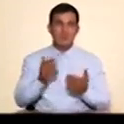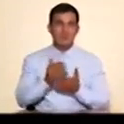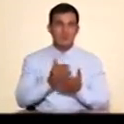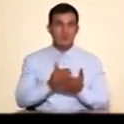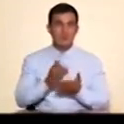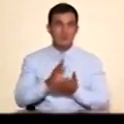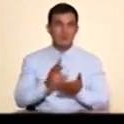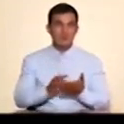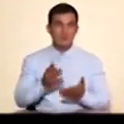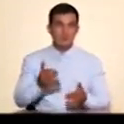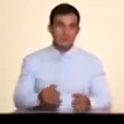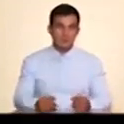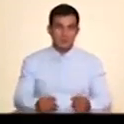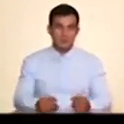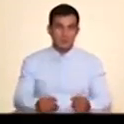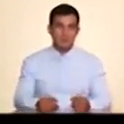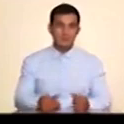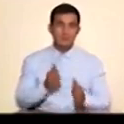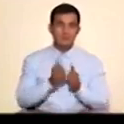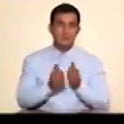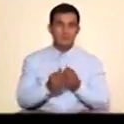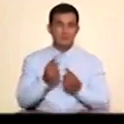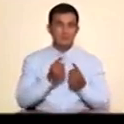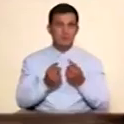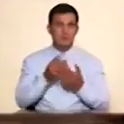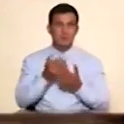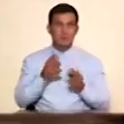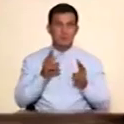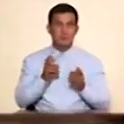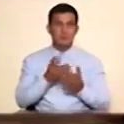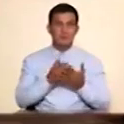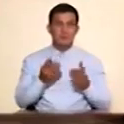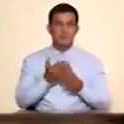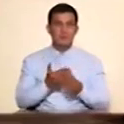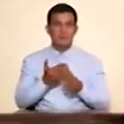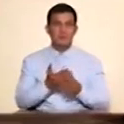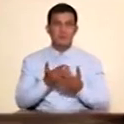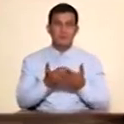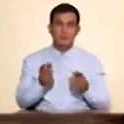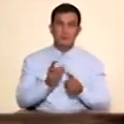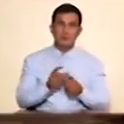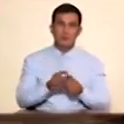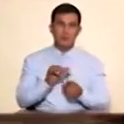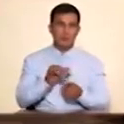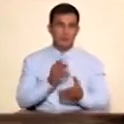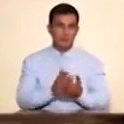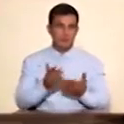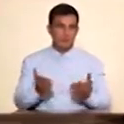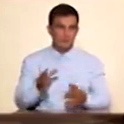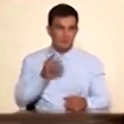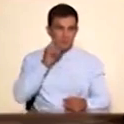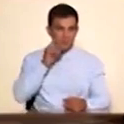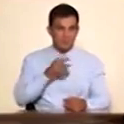bir mavzumizda sizga ma'lum tayanch tushunchalar mavjud. Har bir mavzumizda ana shu tayanch